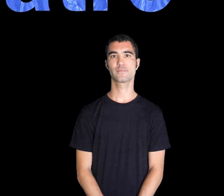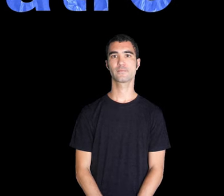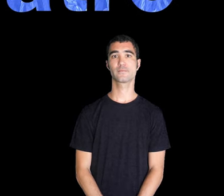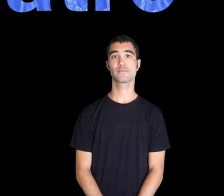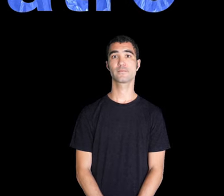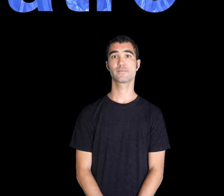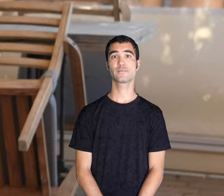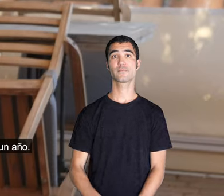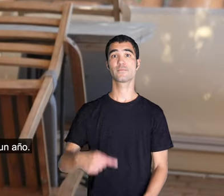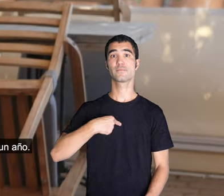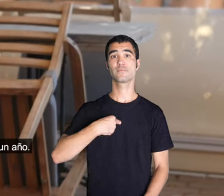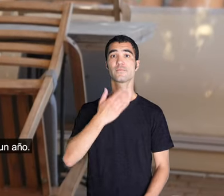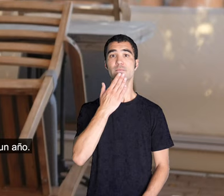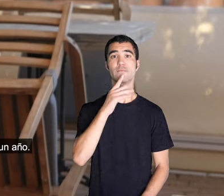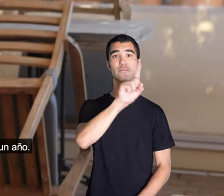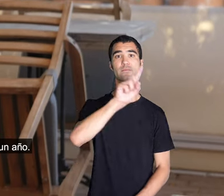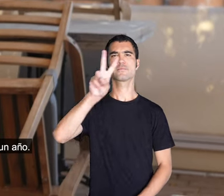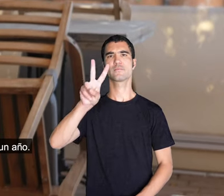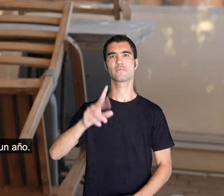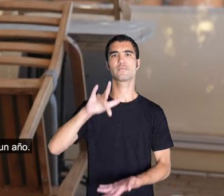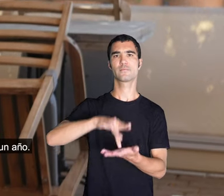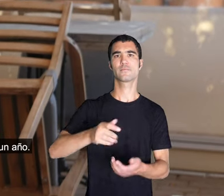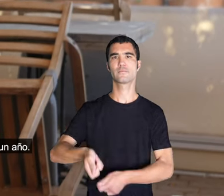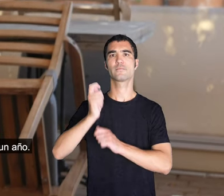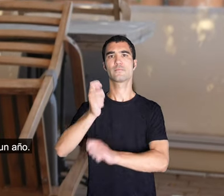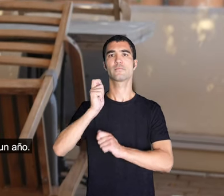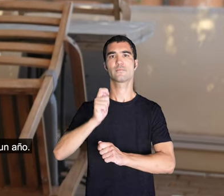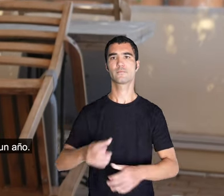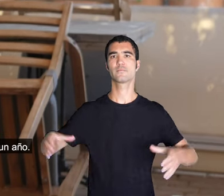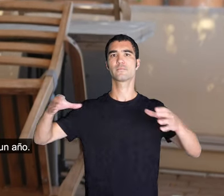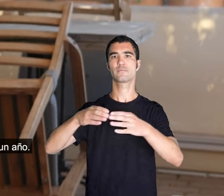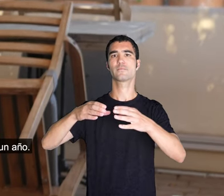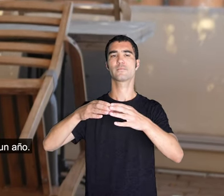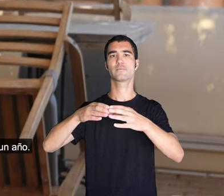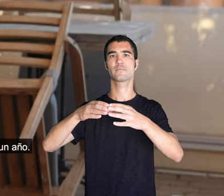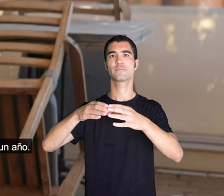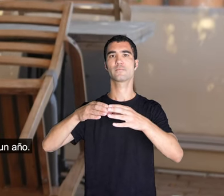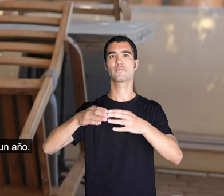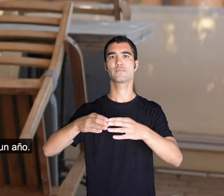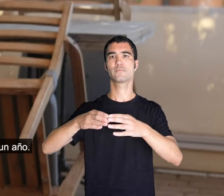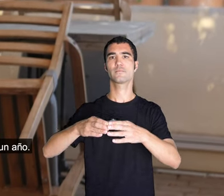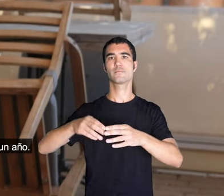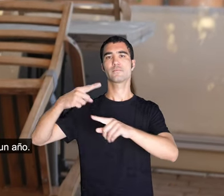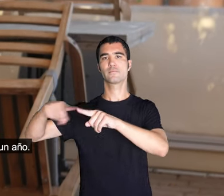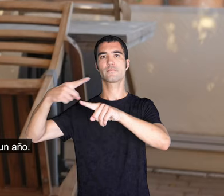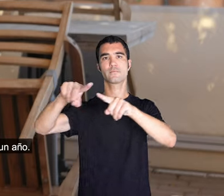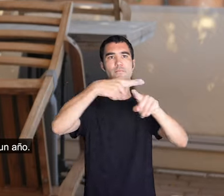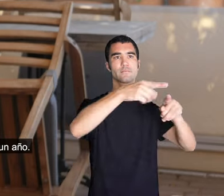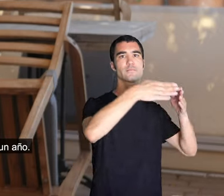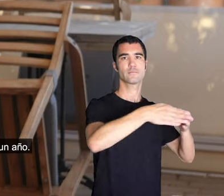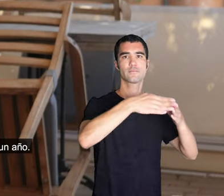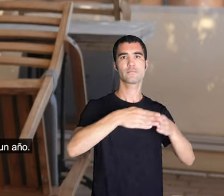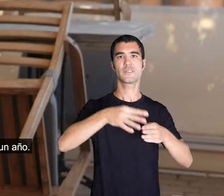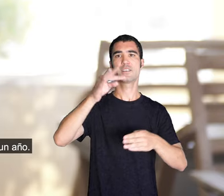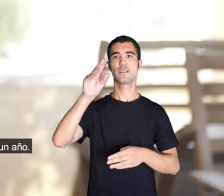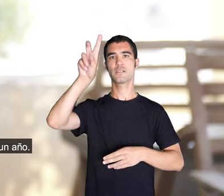És que tenia 12 anys. Vaig pescar. Em va fer ser. Amb el Tino. Amb el Tino